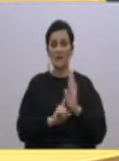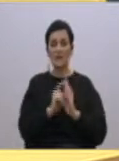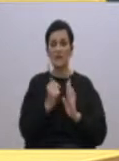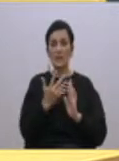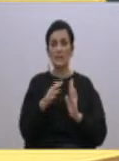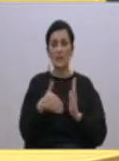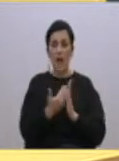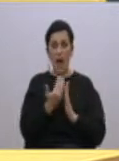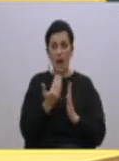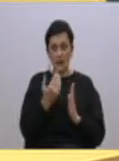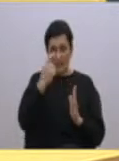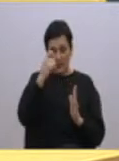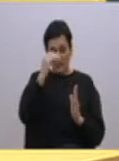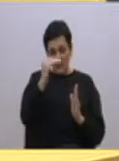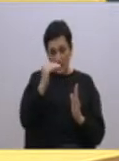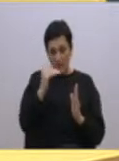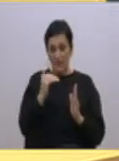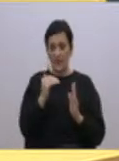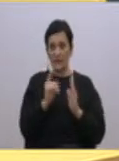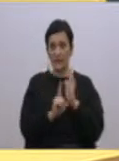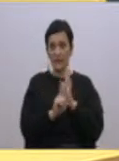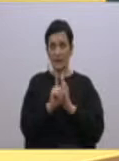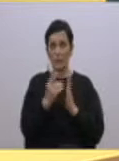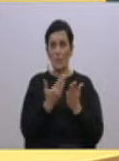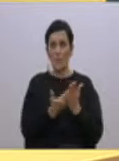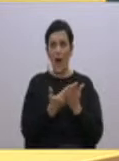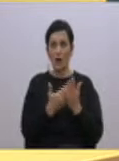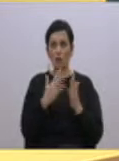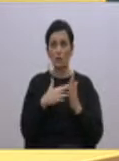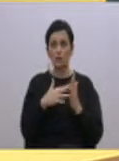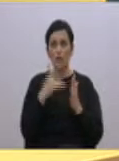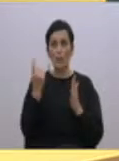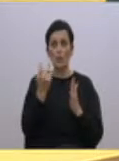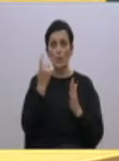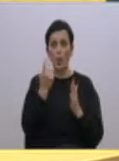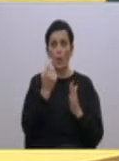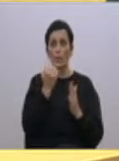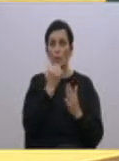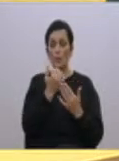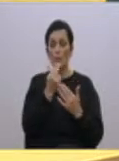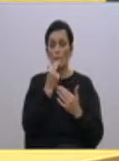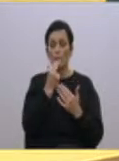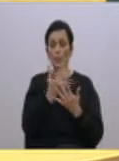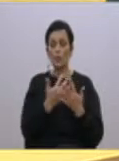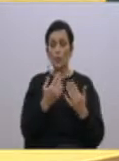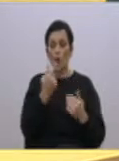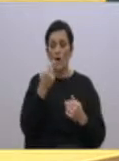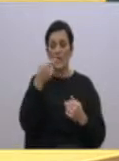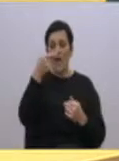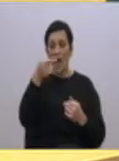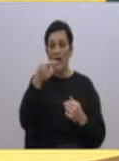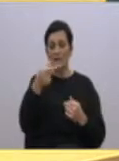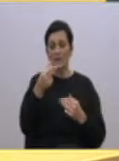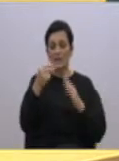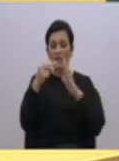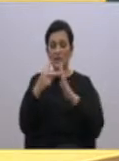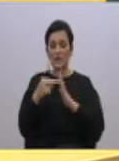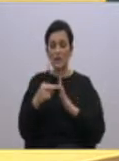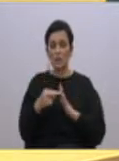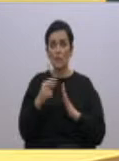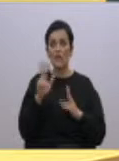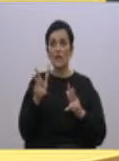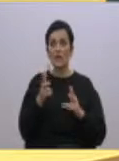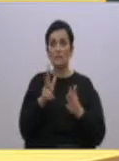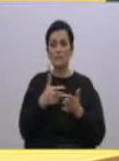ახალი ინდექსის დანერგვა, როგორიცაა მაგალითად სოფლის მეურნეობის პროდუქციის ერთეულის ღირებულების ინდექსი.